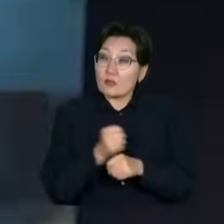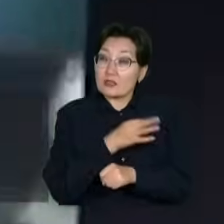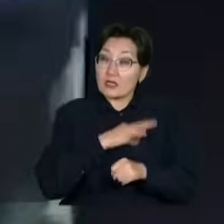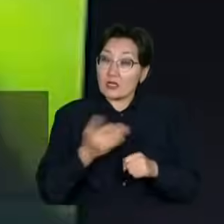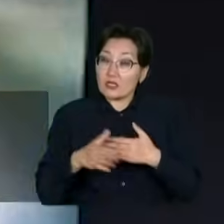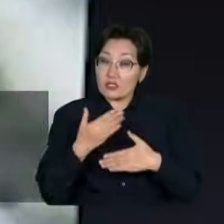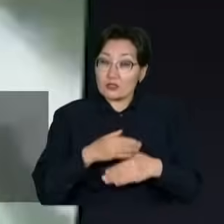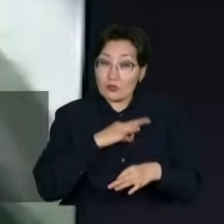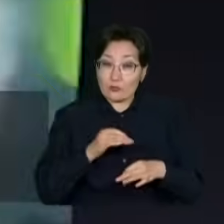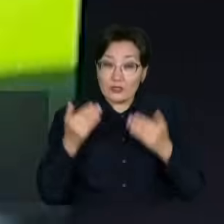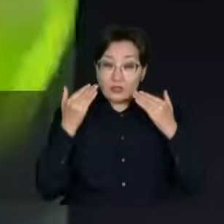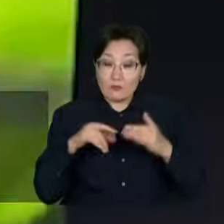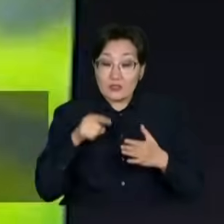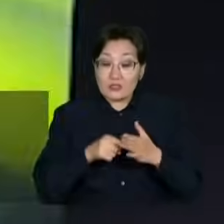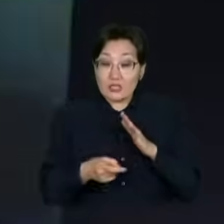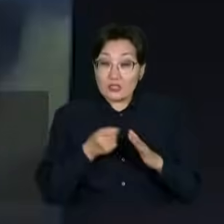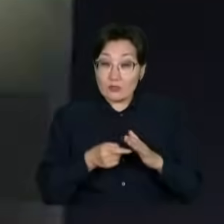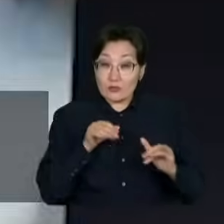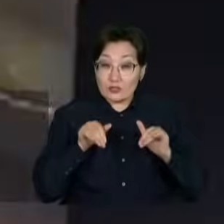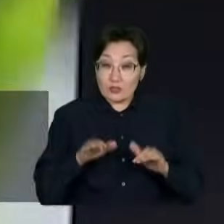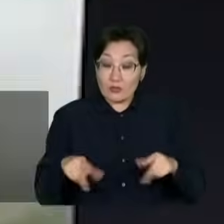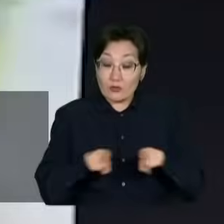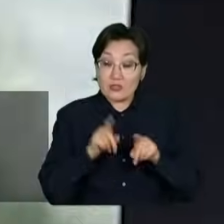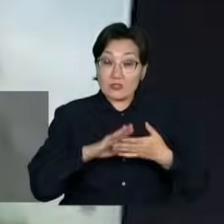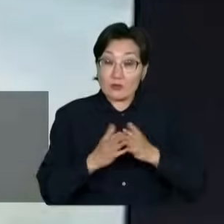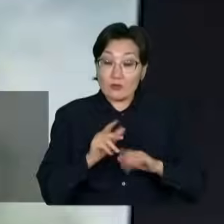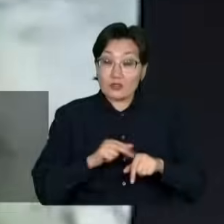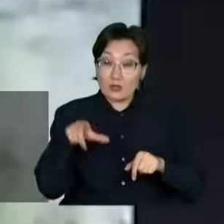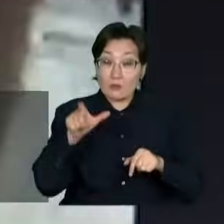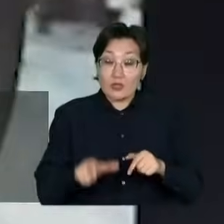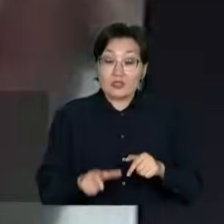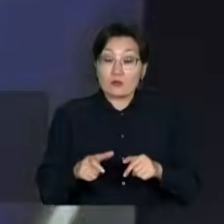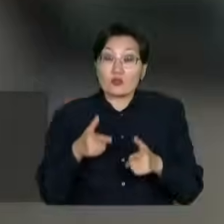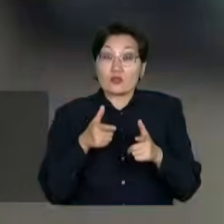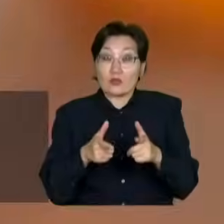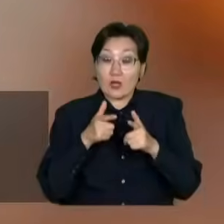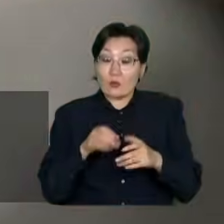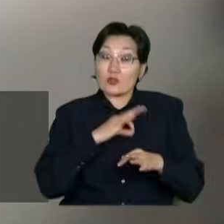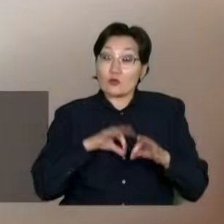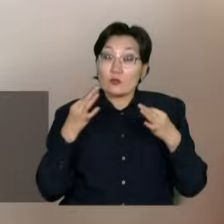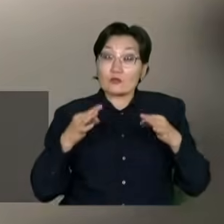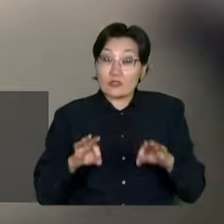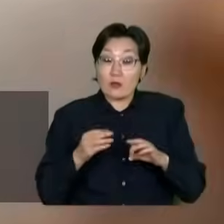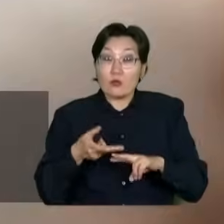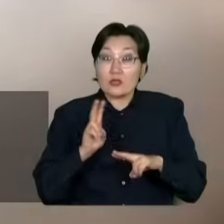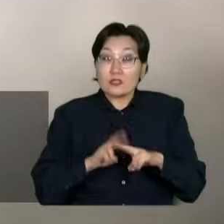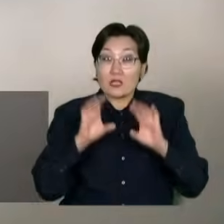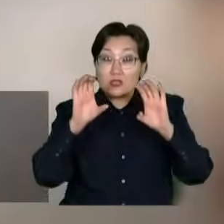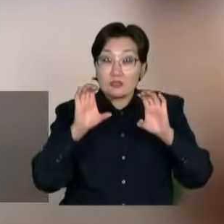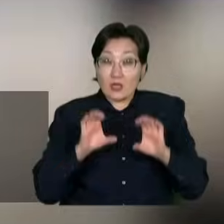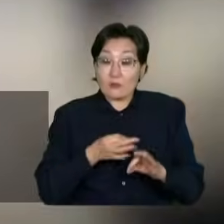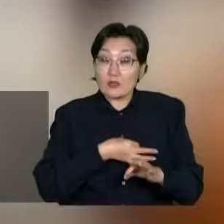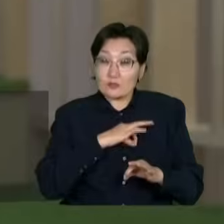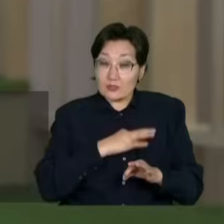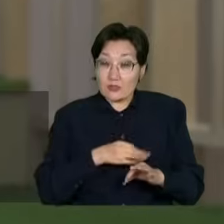тағайындалары белгісіз, мәселені тергеу шешеді. Жалпы мұндай жағдайда полицейлер қолындағы қаруын қолдануға рұқсат па? Бұл жайлы заңгердің де